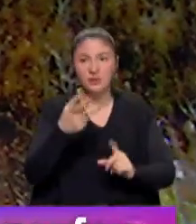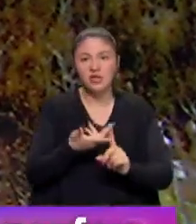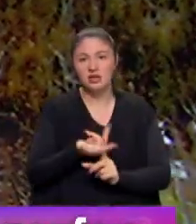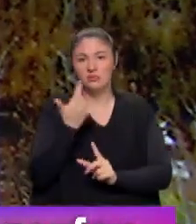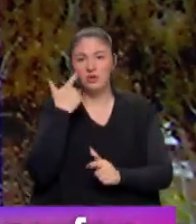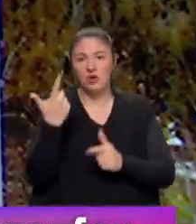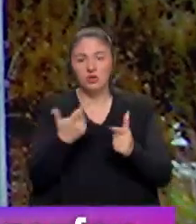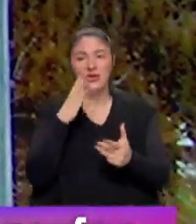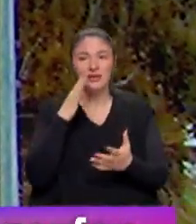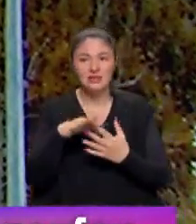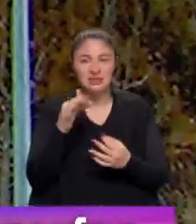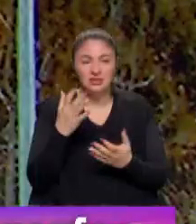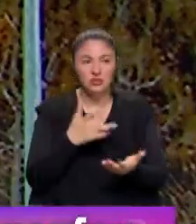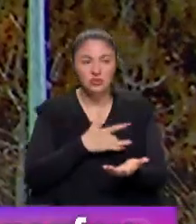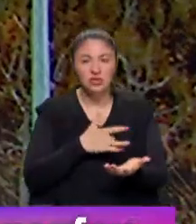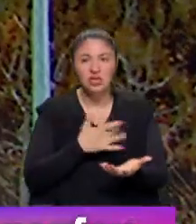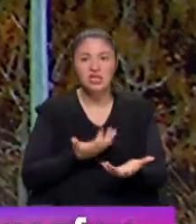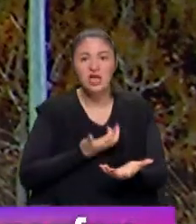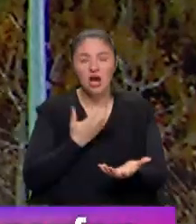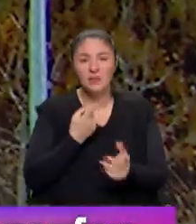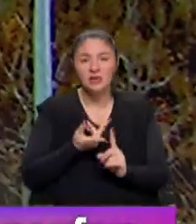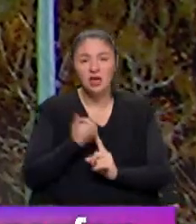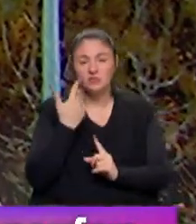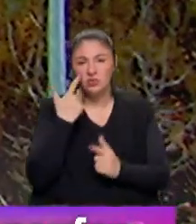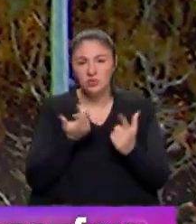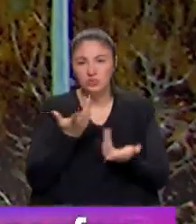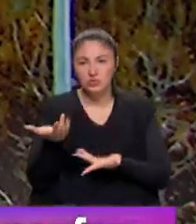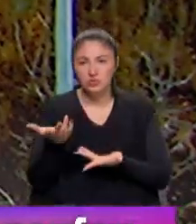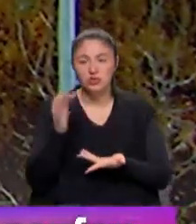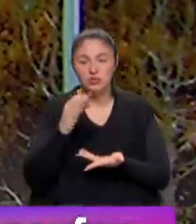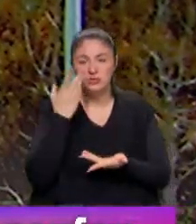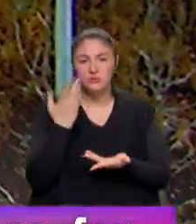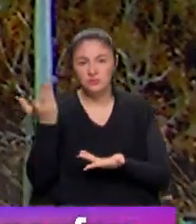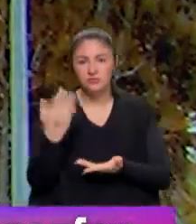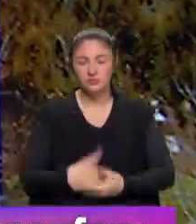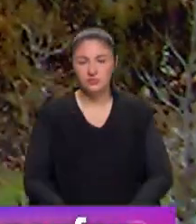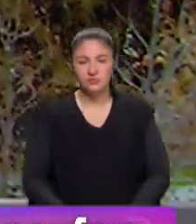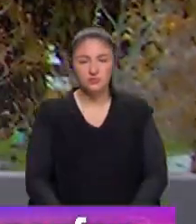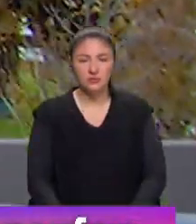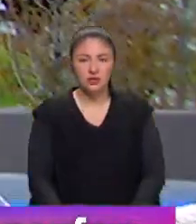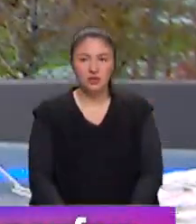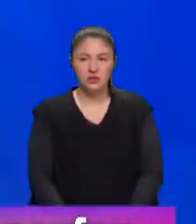gasp görüntüsü, insanın yüreğini yakan bir gasp görüntüsü şimdi ekranlarınızda.